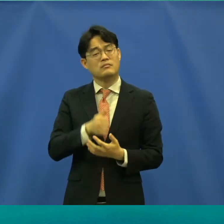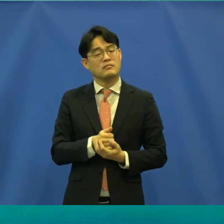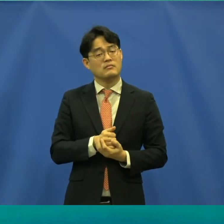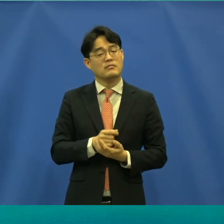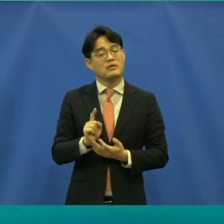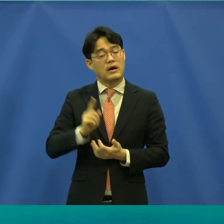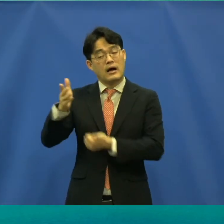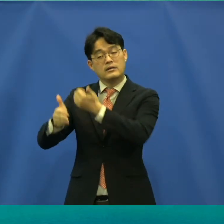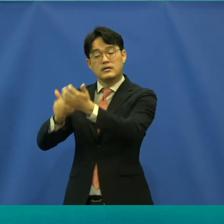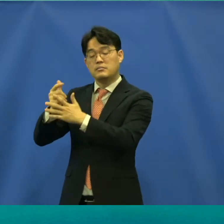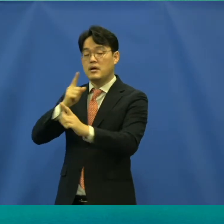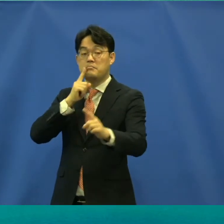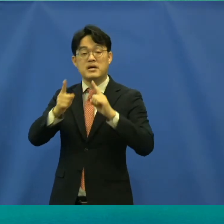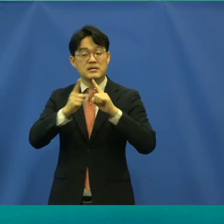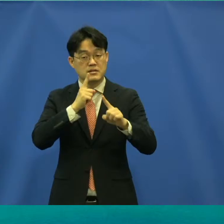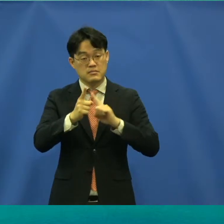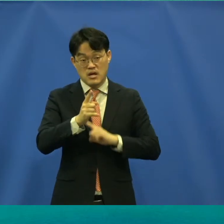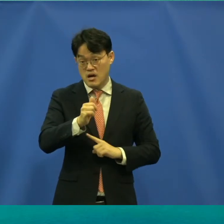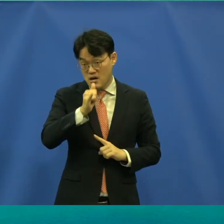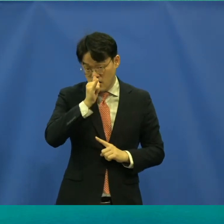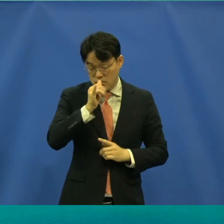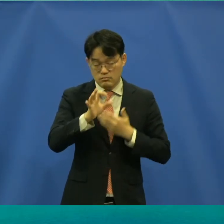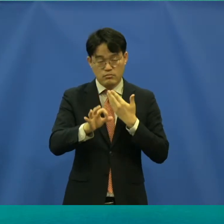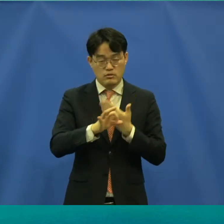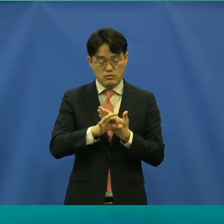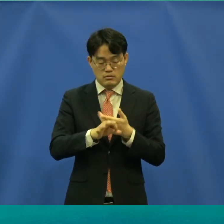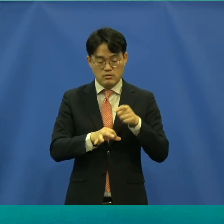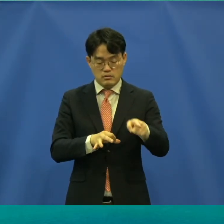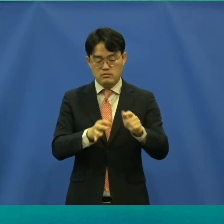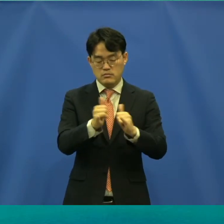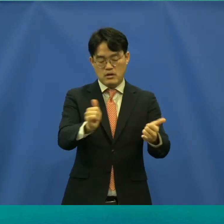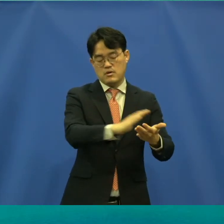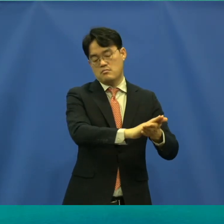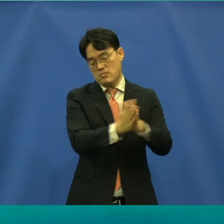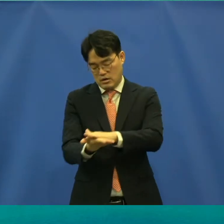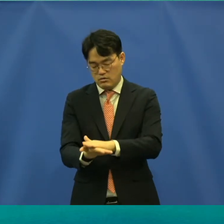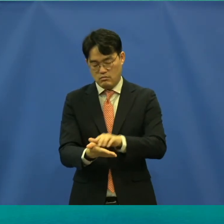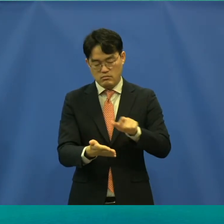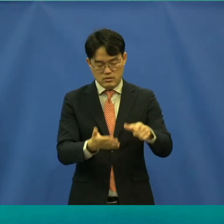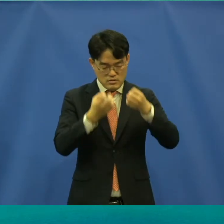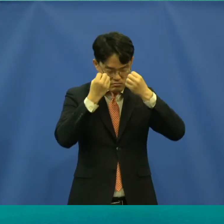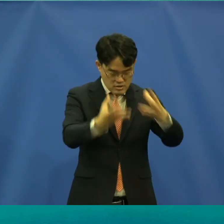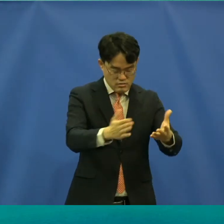임할 때 그 말씀을 받는 대상이 바뀌게 되어 있습니다.